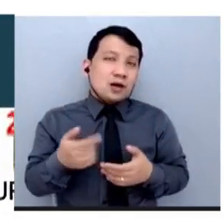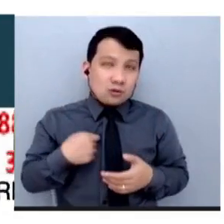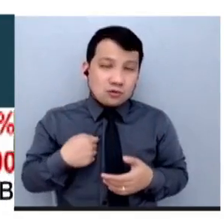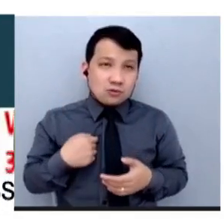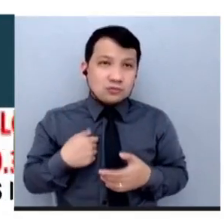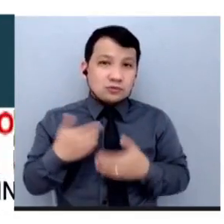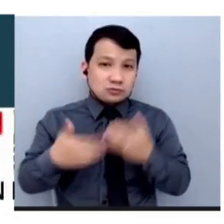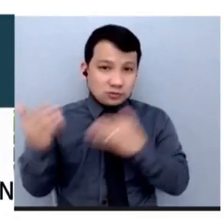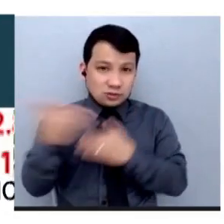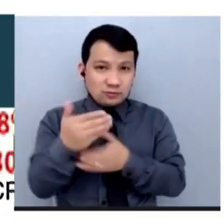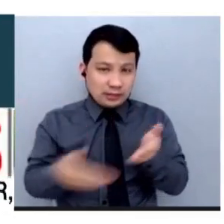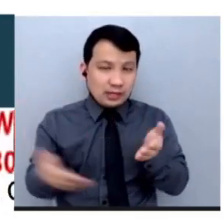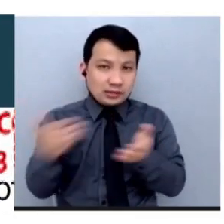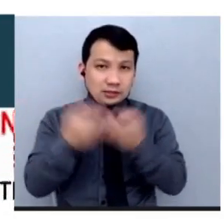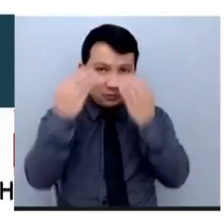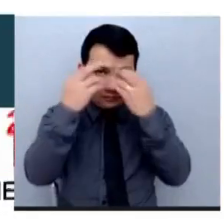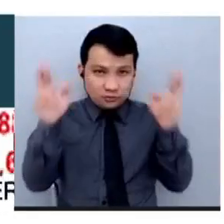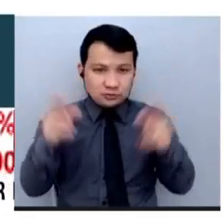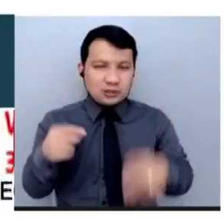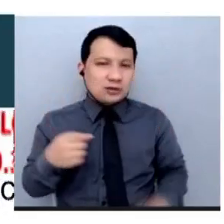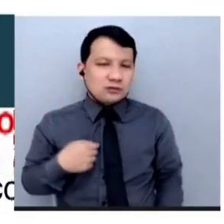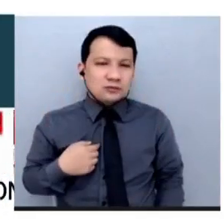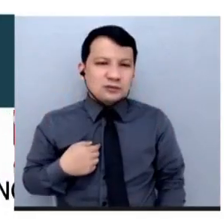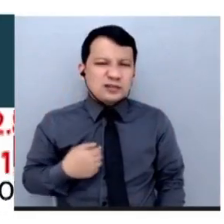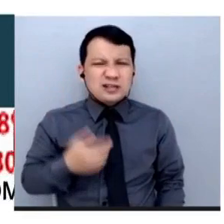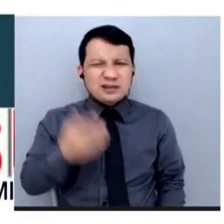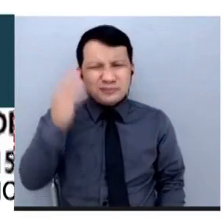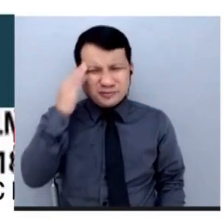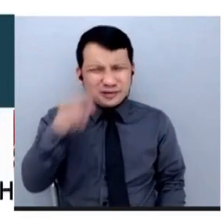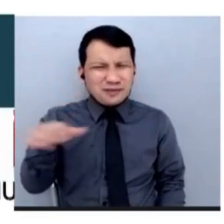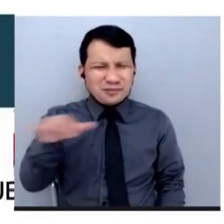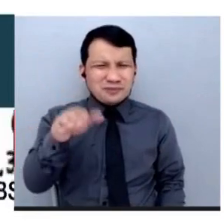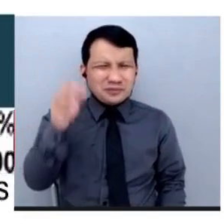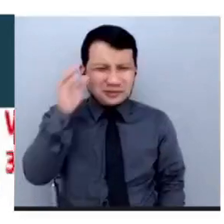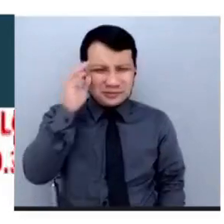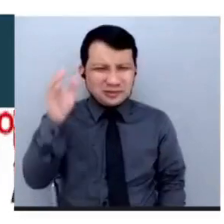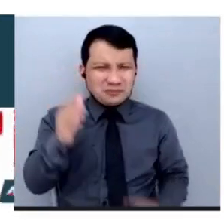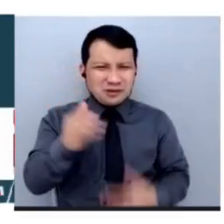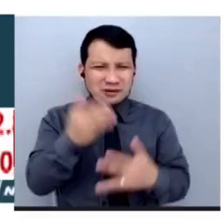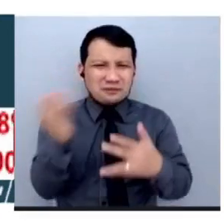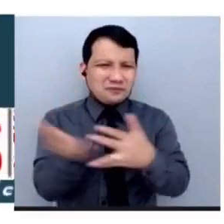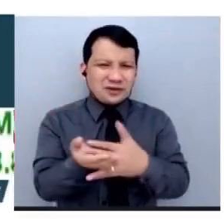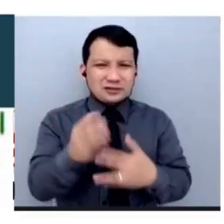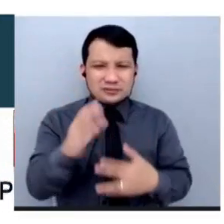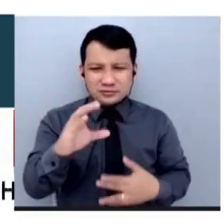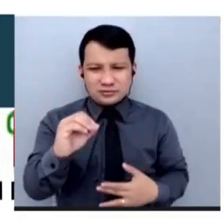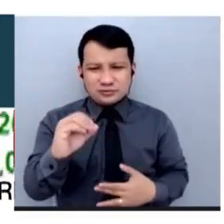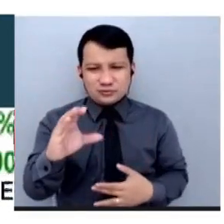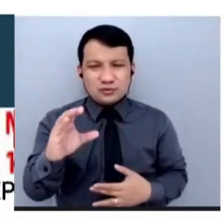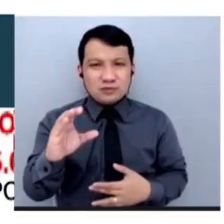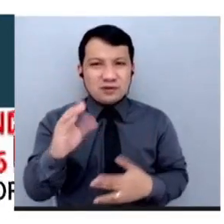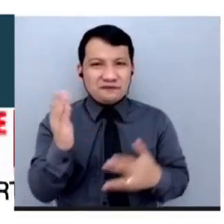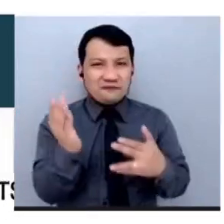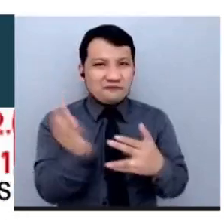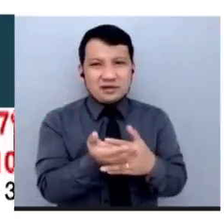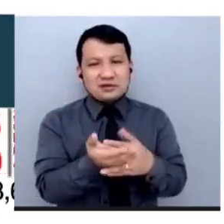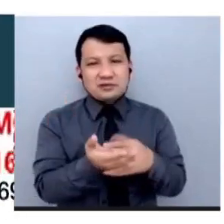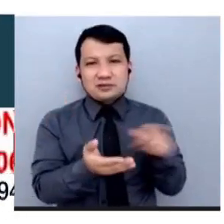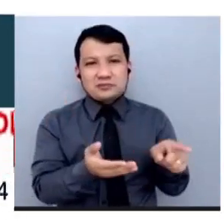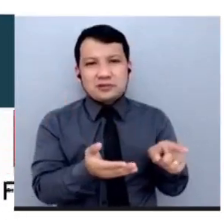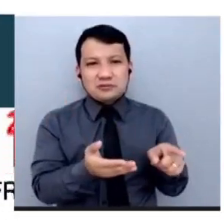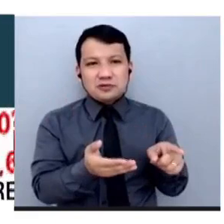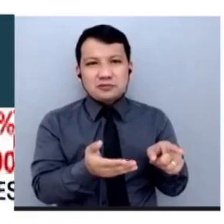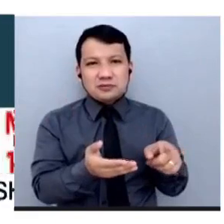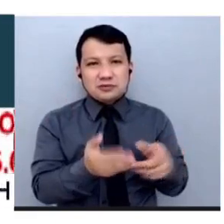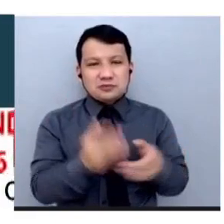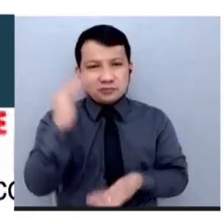running for re-election as mayor. Kasi alam naman natin, Carmina, once nag-file ka, no, pag nag-file ka, though ang campaign